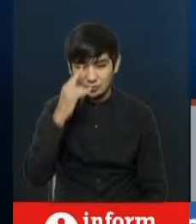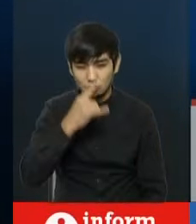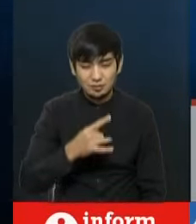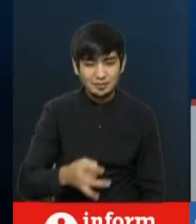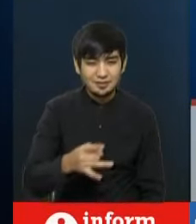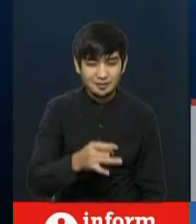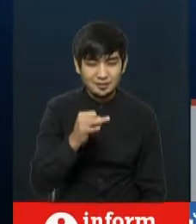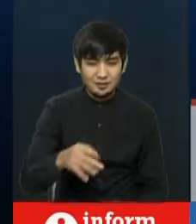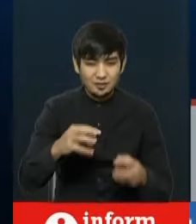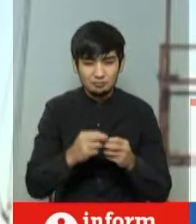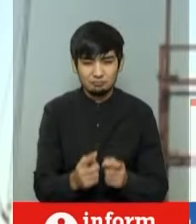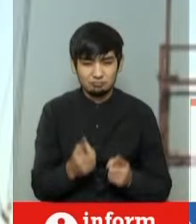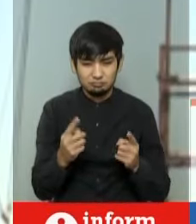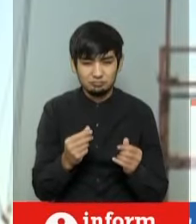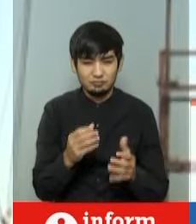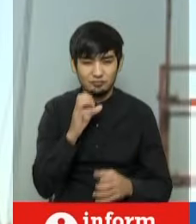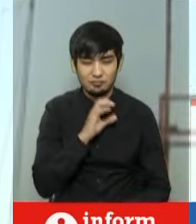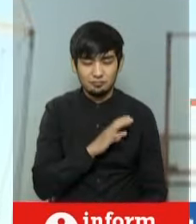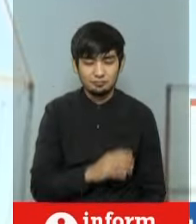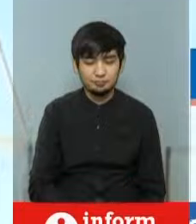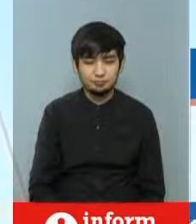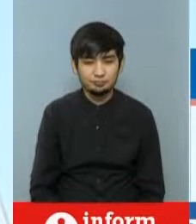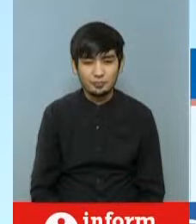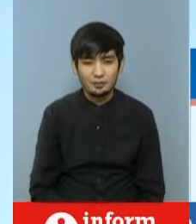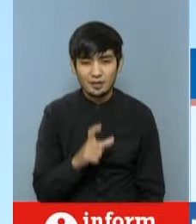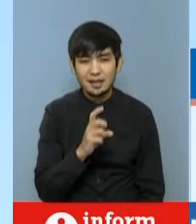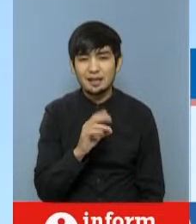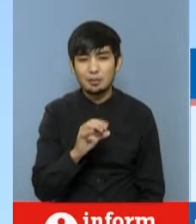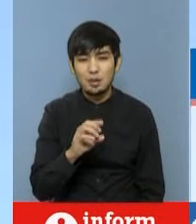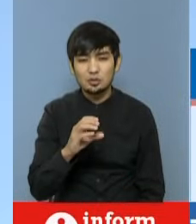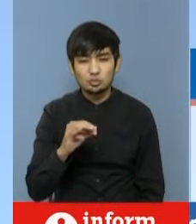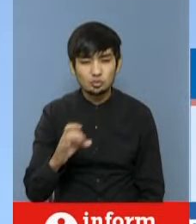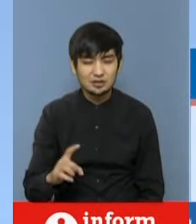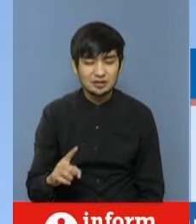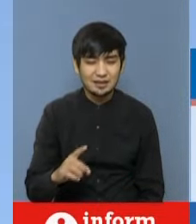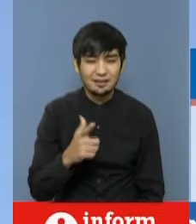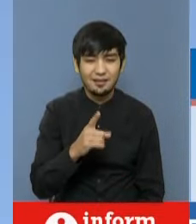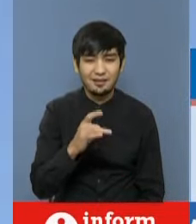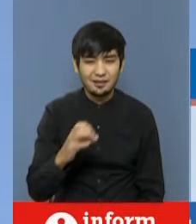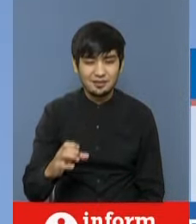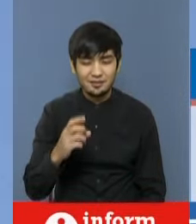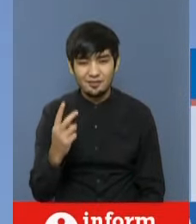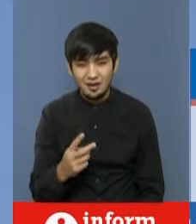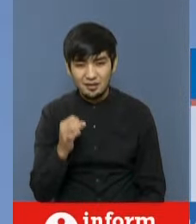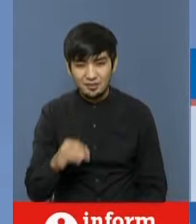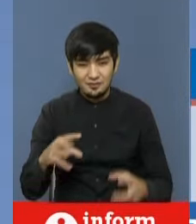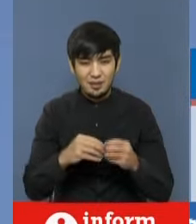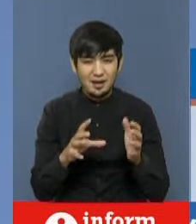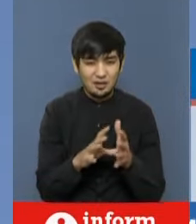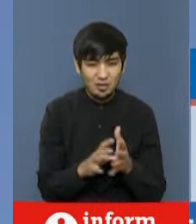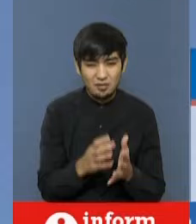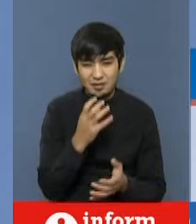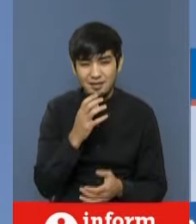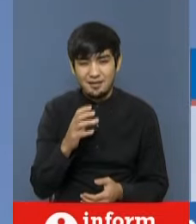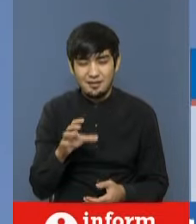в особо крупном размере». Два энергоблока Кибастузской ГРЭС-2 вырабатывают сегодня около 50% всей электроэнергии,